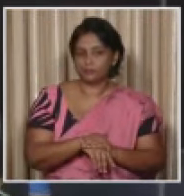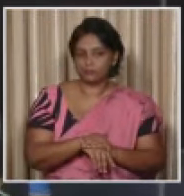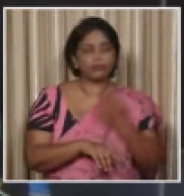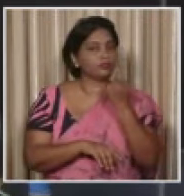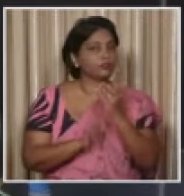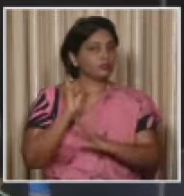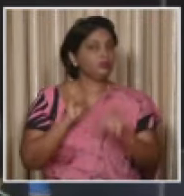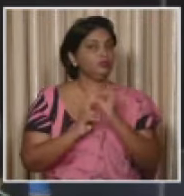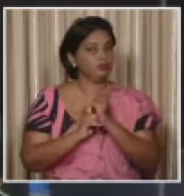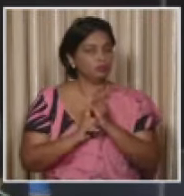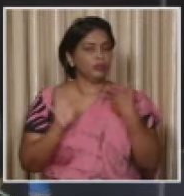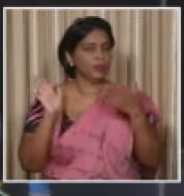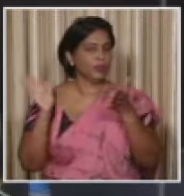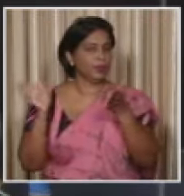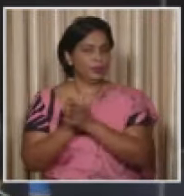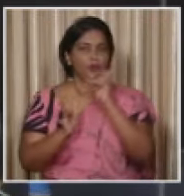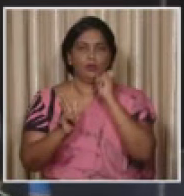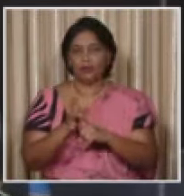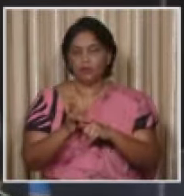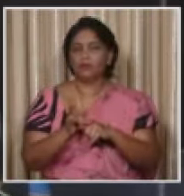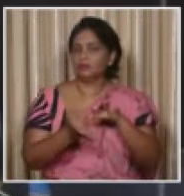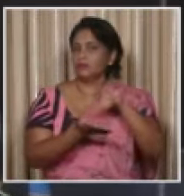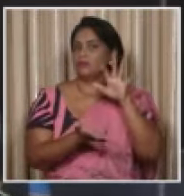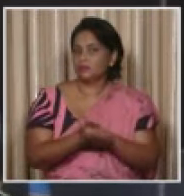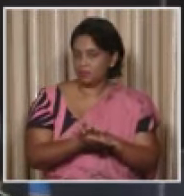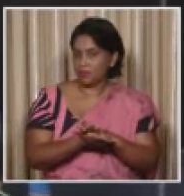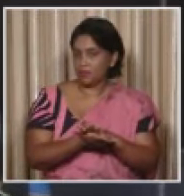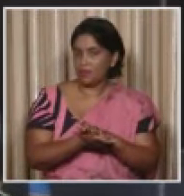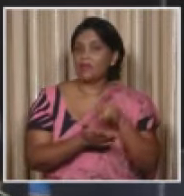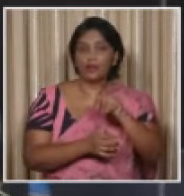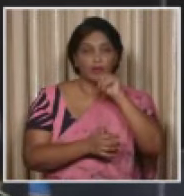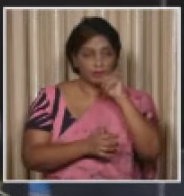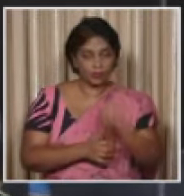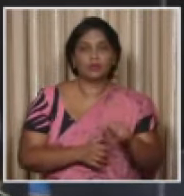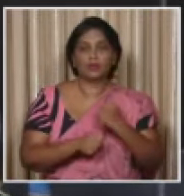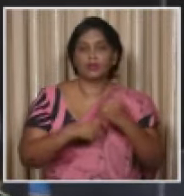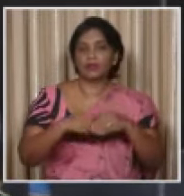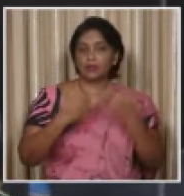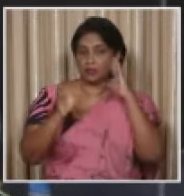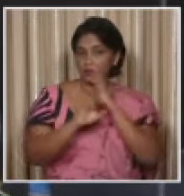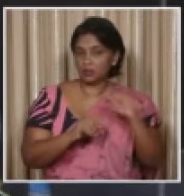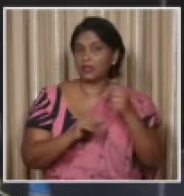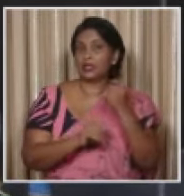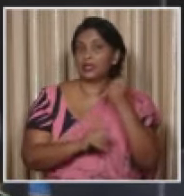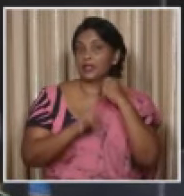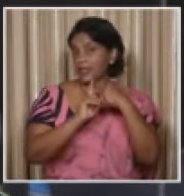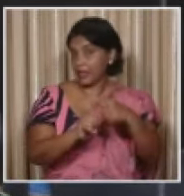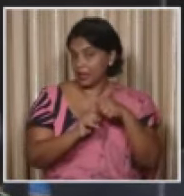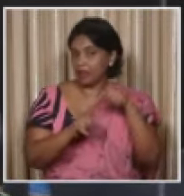මුදල් අමාත්‍යවරයා සමග සම්බන්ධීකරණයෙන් ස්ථාපිත කරන නිල වශයෙන් ගැසට් කරන ලද ඉලක්ක